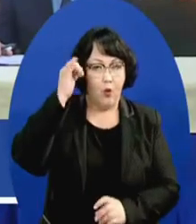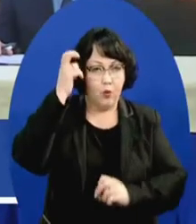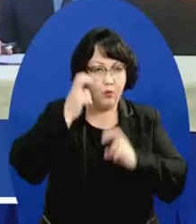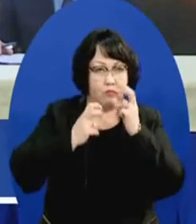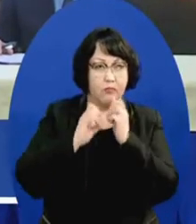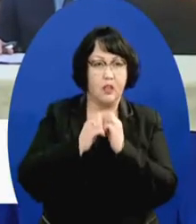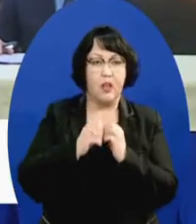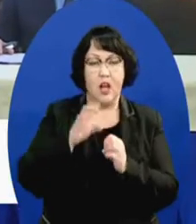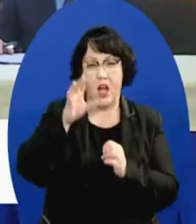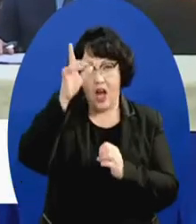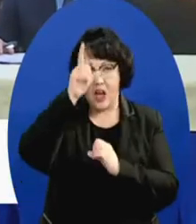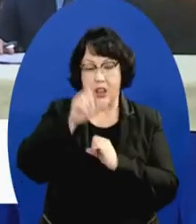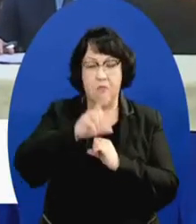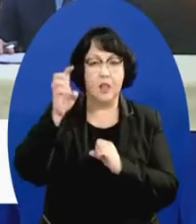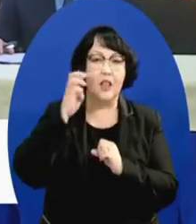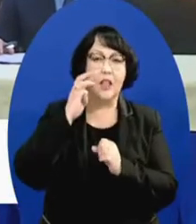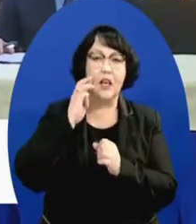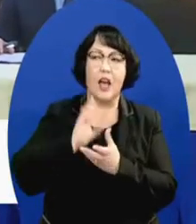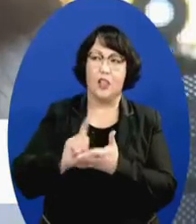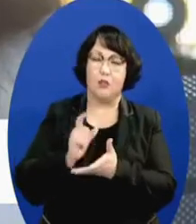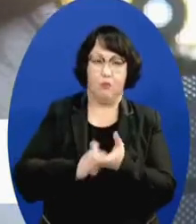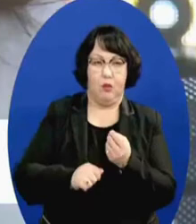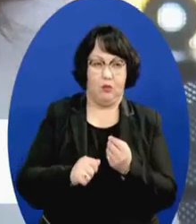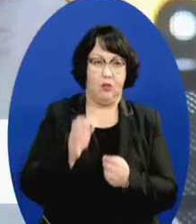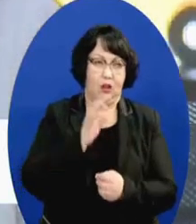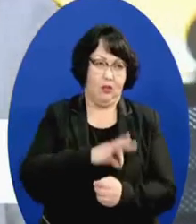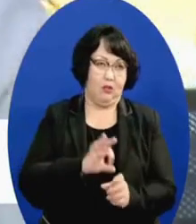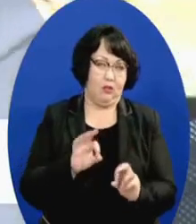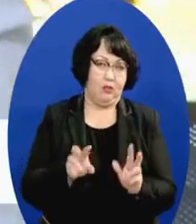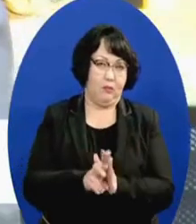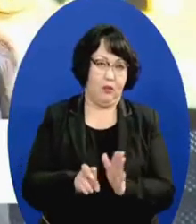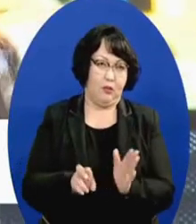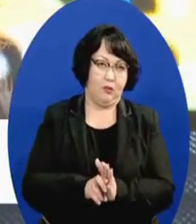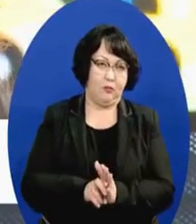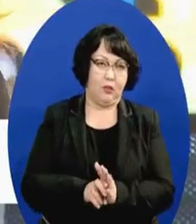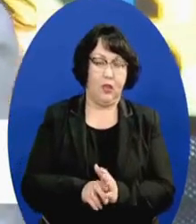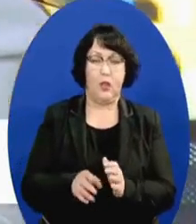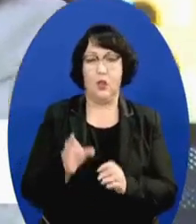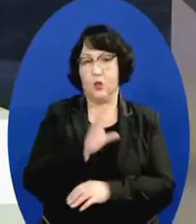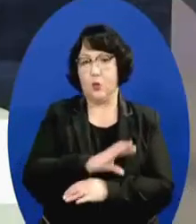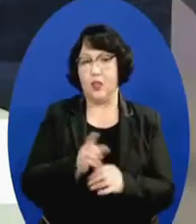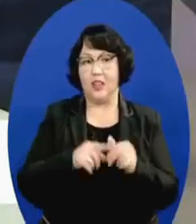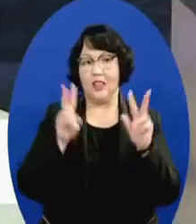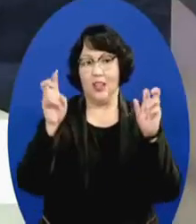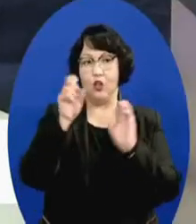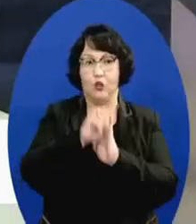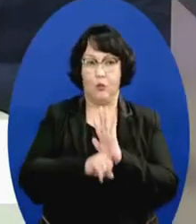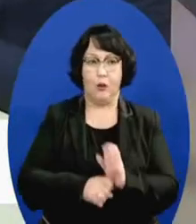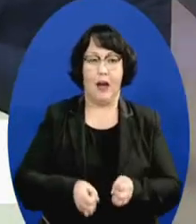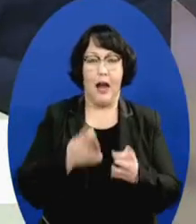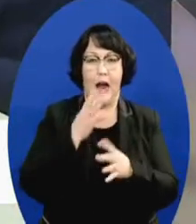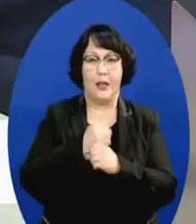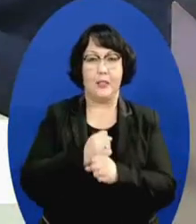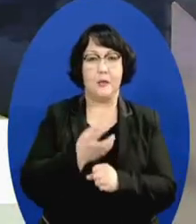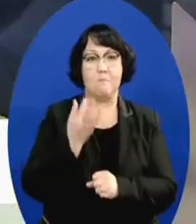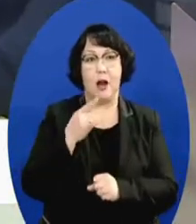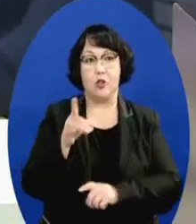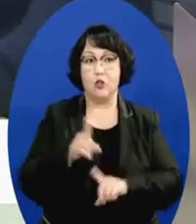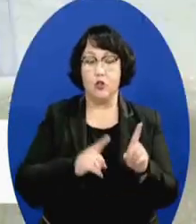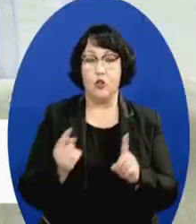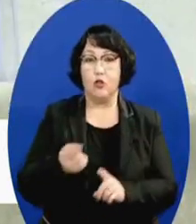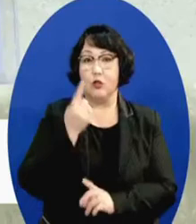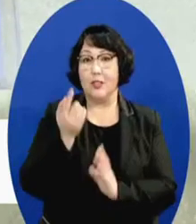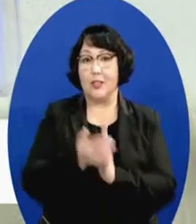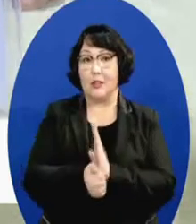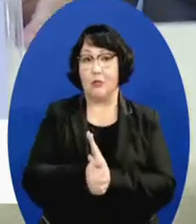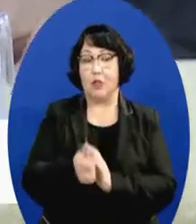байна. Шинжлэх ухааны технологийн их сургууль олон улсад хүлээн зөвшөөрөгдсөн сургалтын нэрийн хөтөлбөртэй болно. Мөн ажлын байранд өрсөлдөх үз өндөр